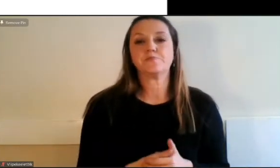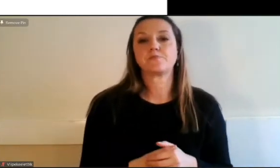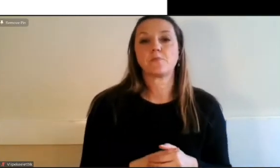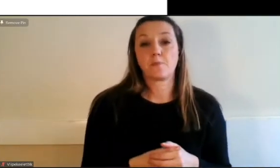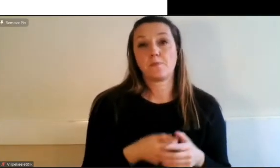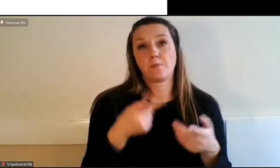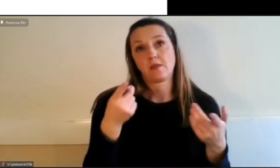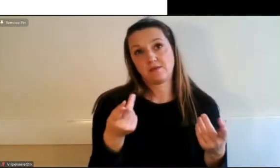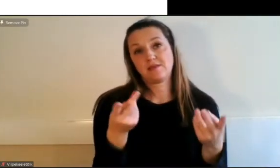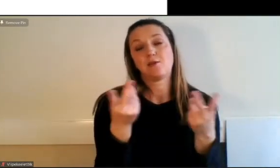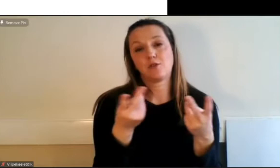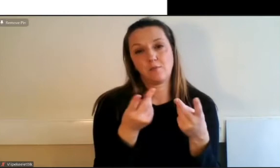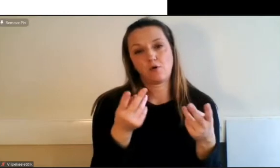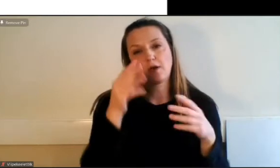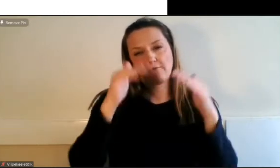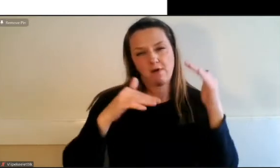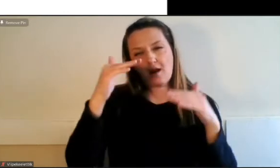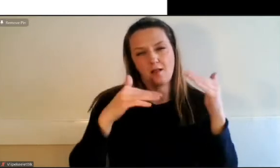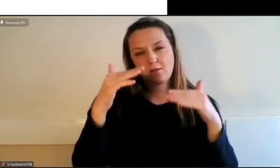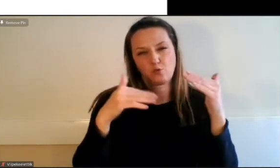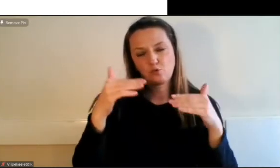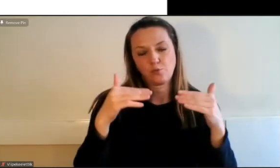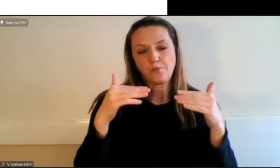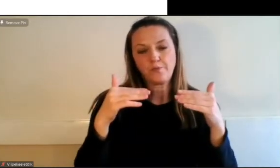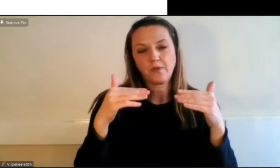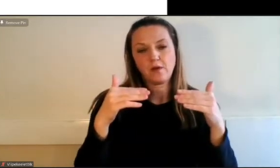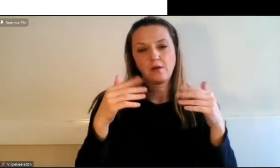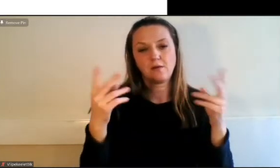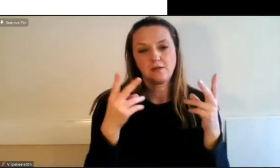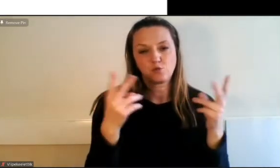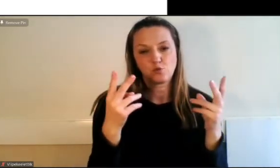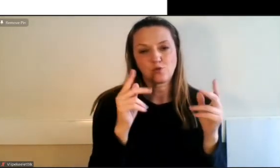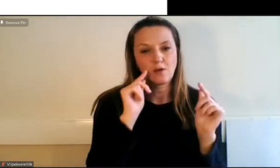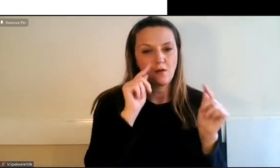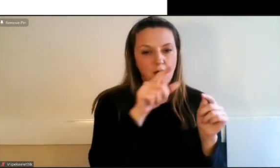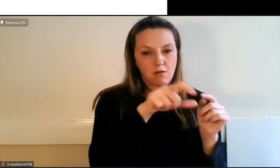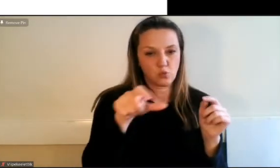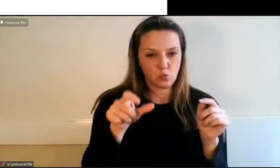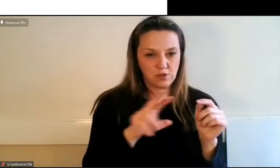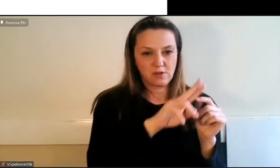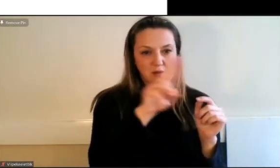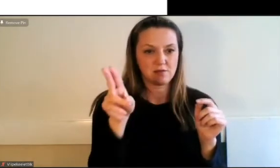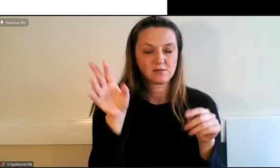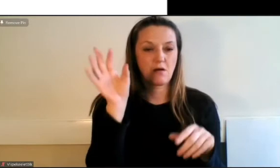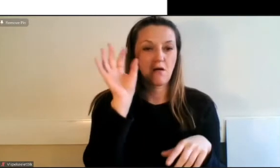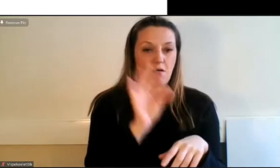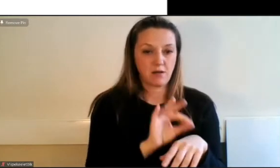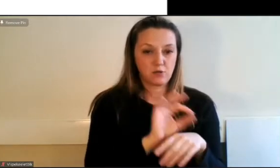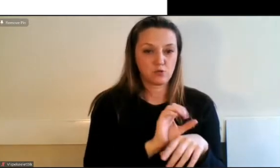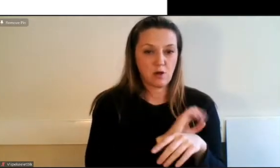sellisel juhul ei ole tegemist lihtsa mõne päevaga ise mööduva südamelihase põletikuga,